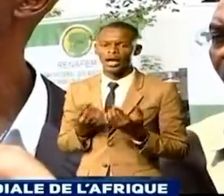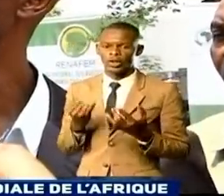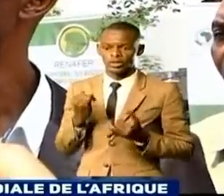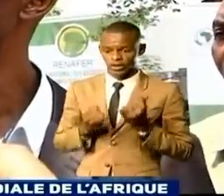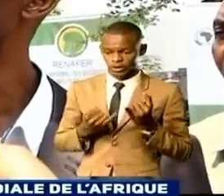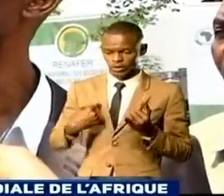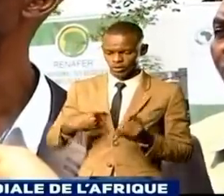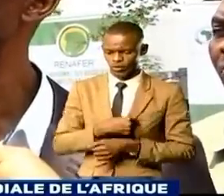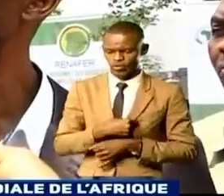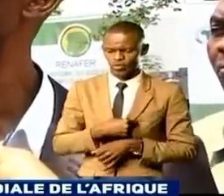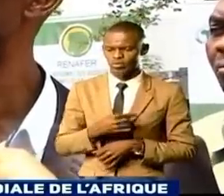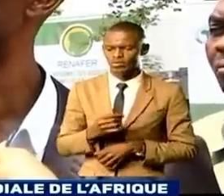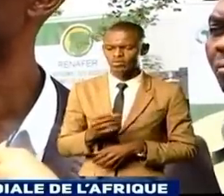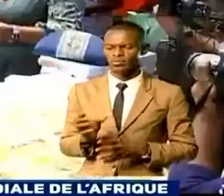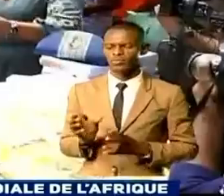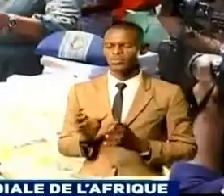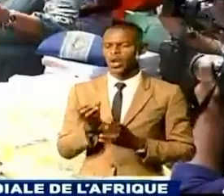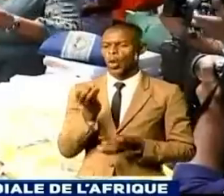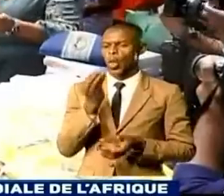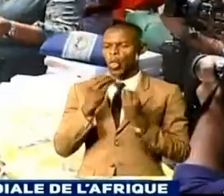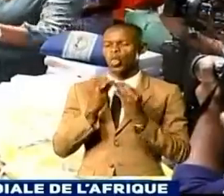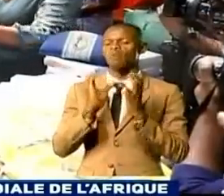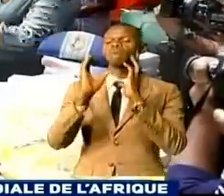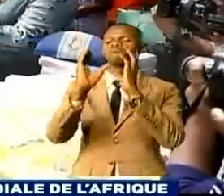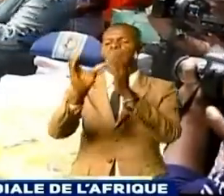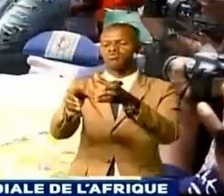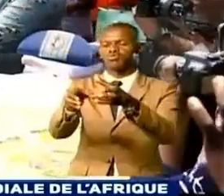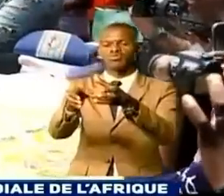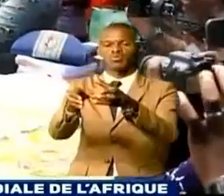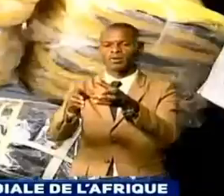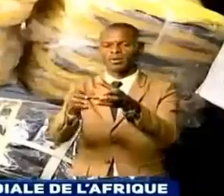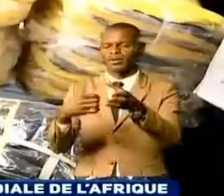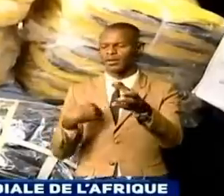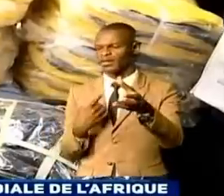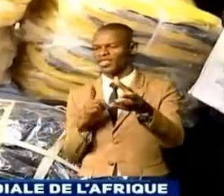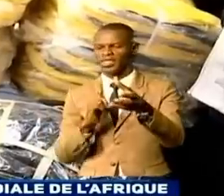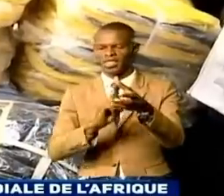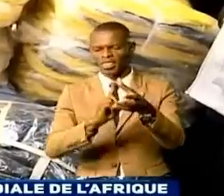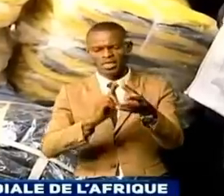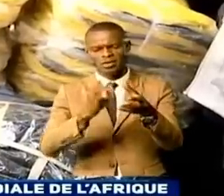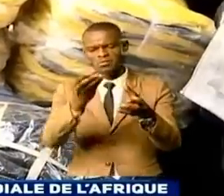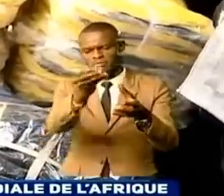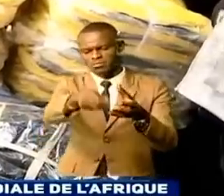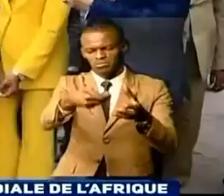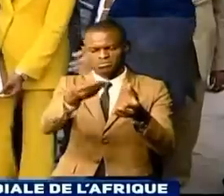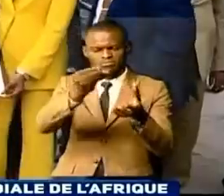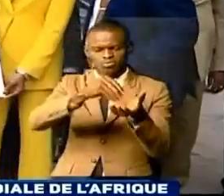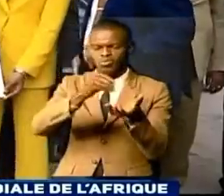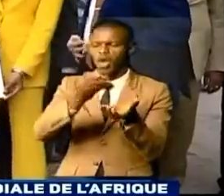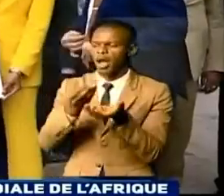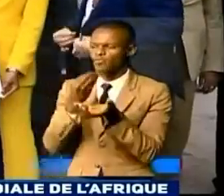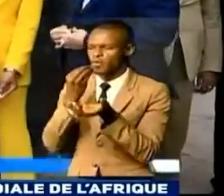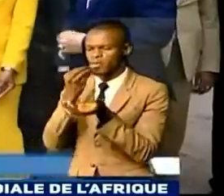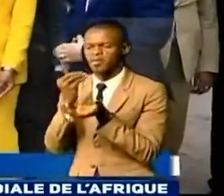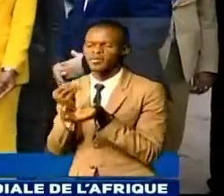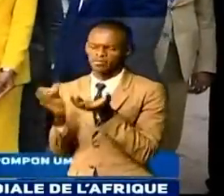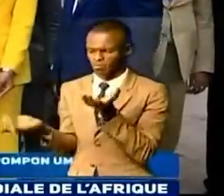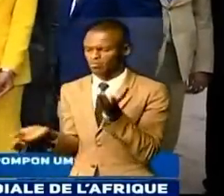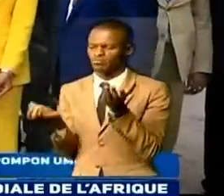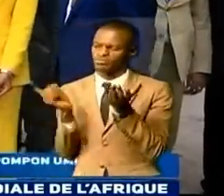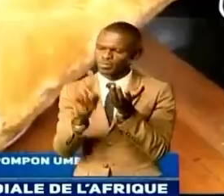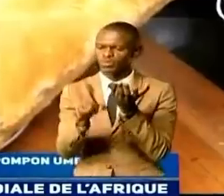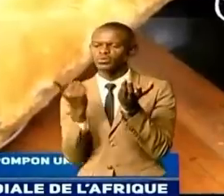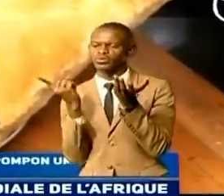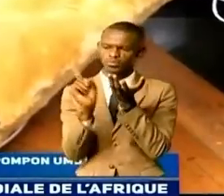à produire eux-mêmes. Il s'en est suivi la remise des matériels scolaires et autres. À cela s'ajoute le chèque d'un don pour